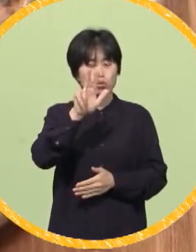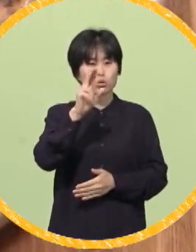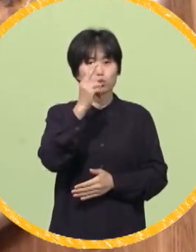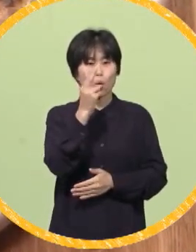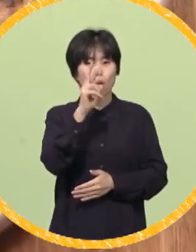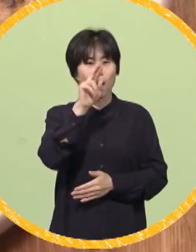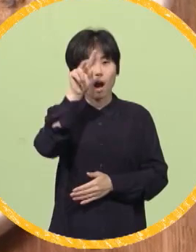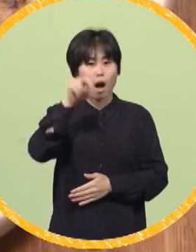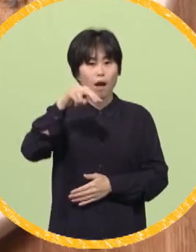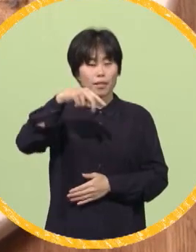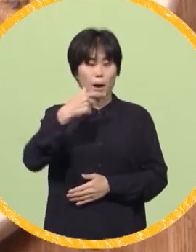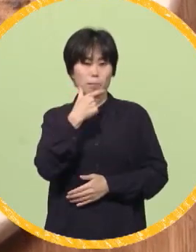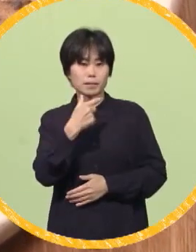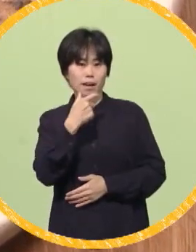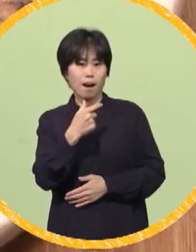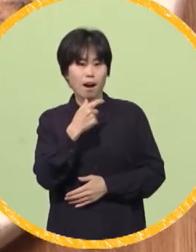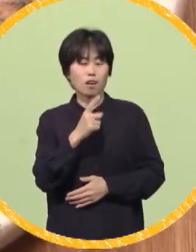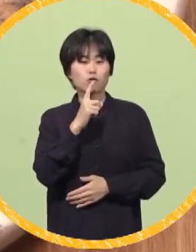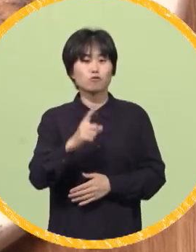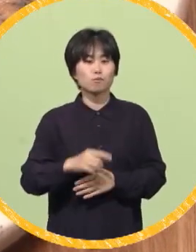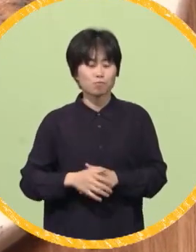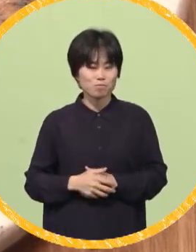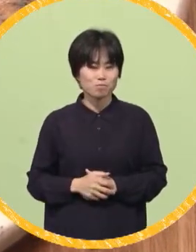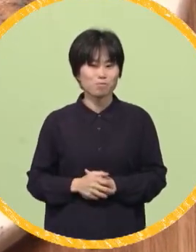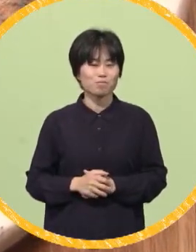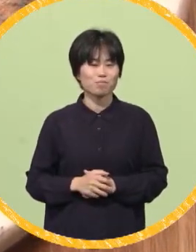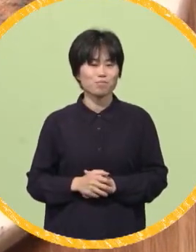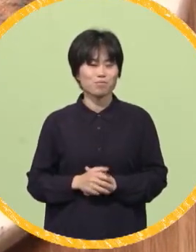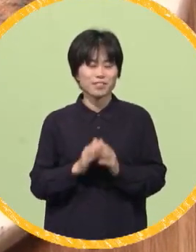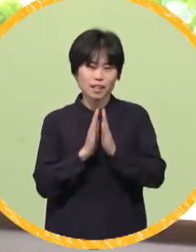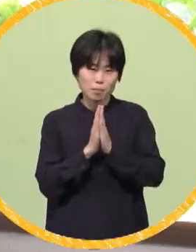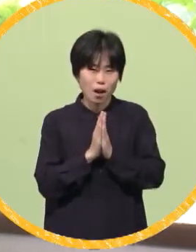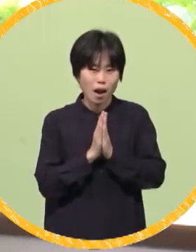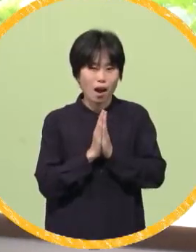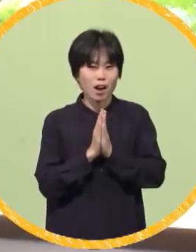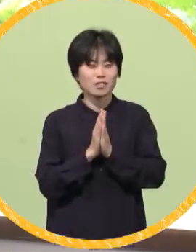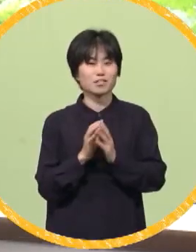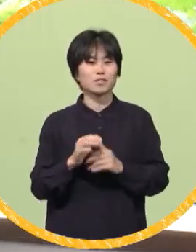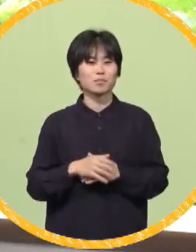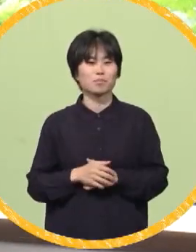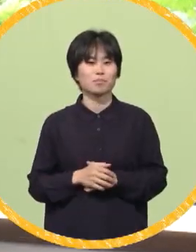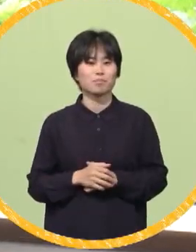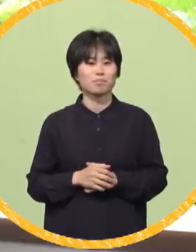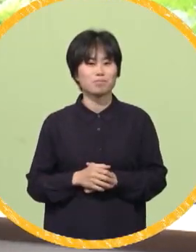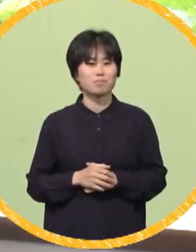ーナピザ、 オルトラ、はい、お出しさせていただいております。 いただきます。